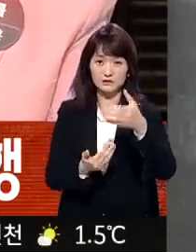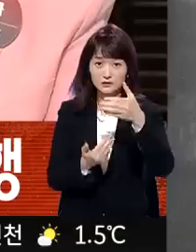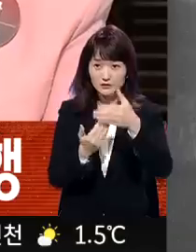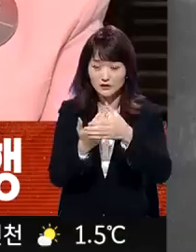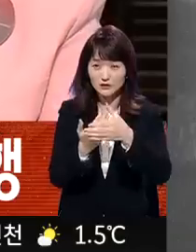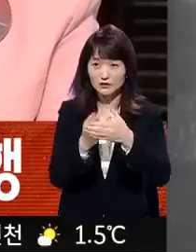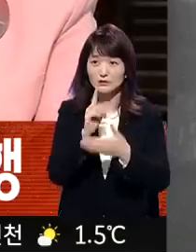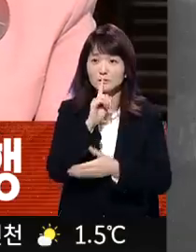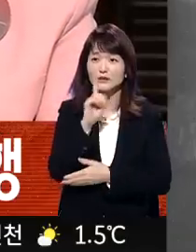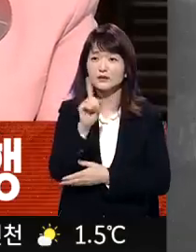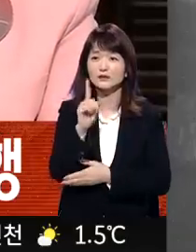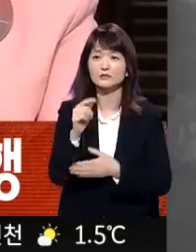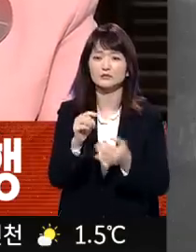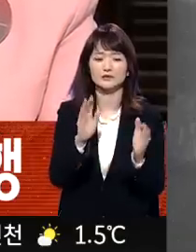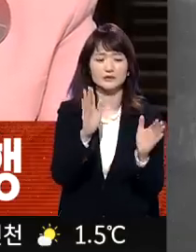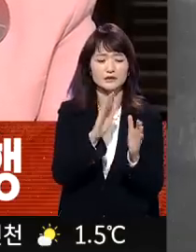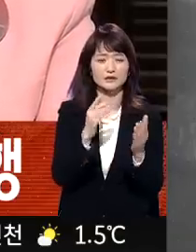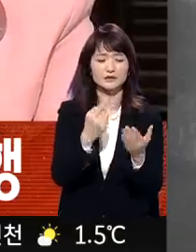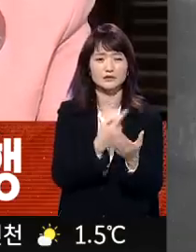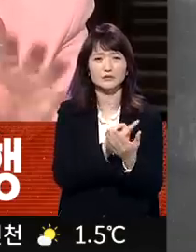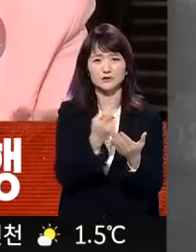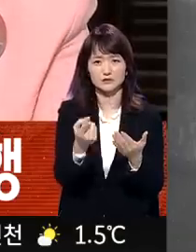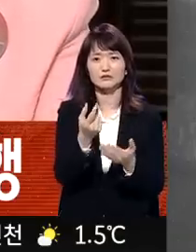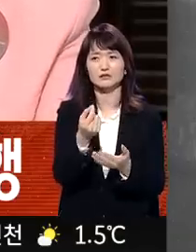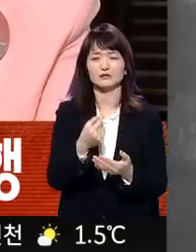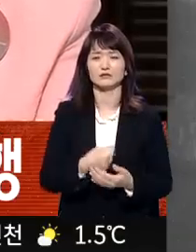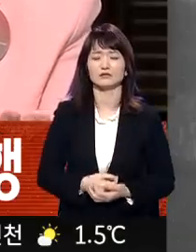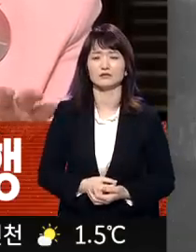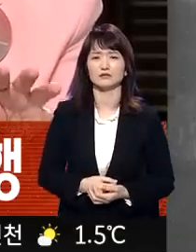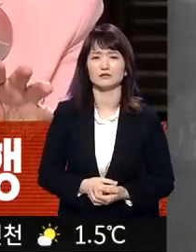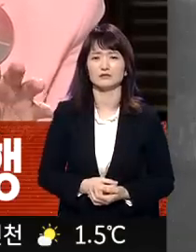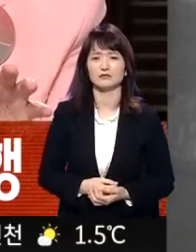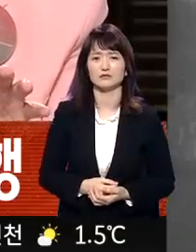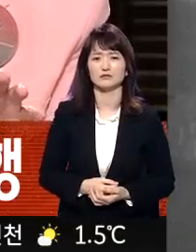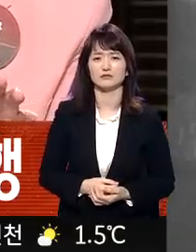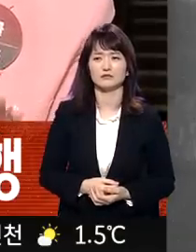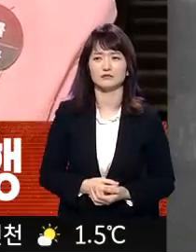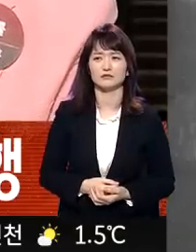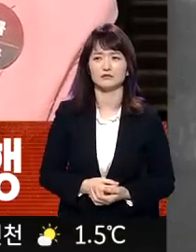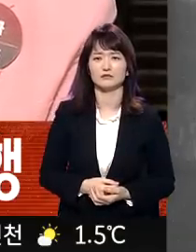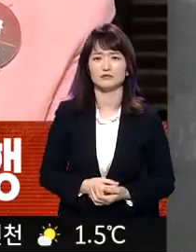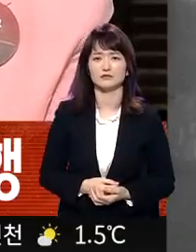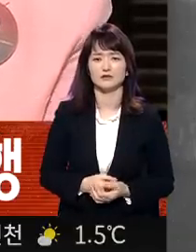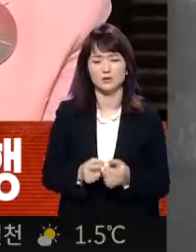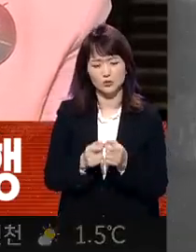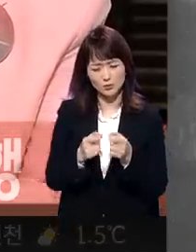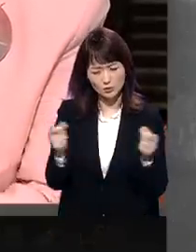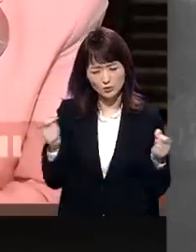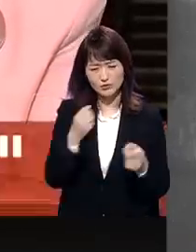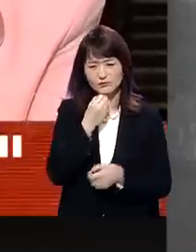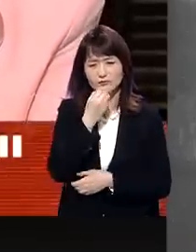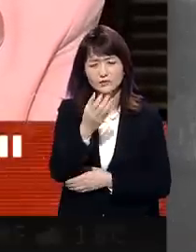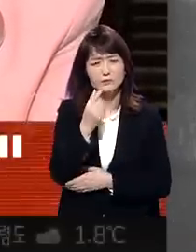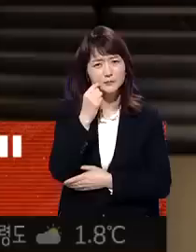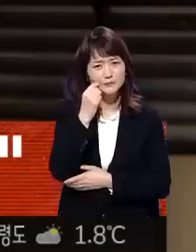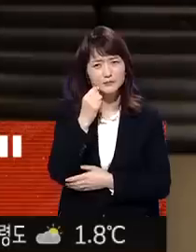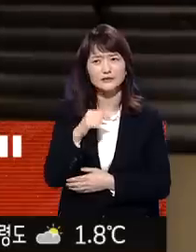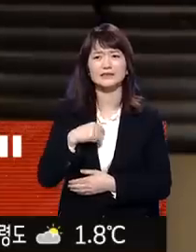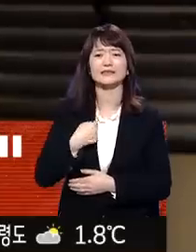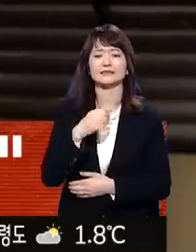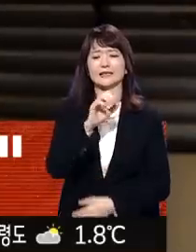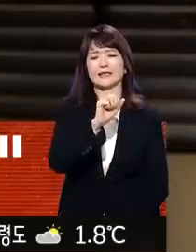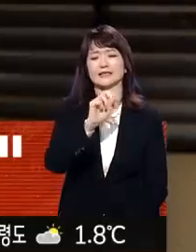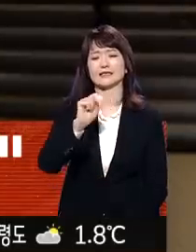뭐가 됐든 그 학생은 벗어나긴 했던 모양이에요. 네. 근데 한참 동안 사실은 얘기를 못 했어요. 자신의 SNS를